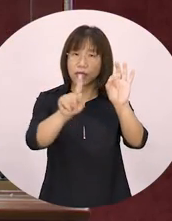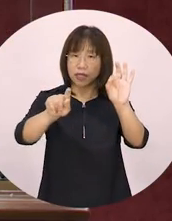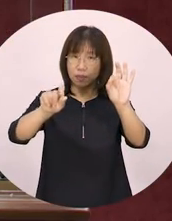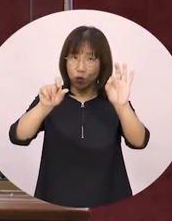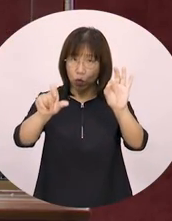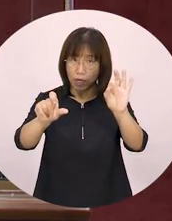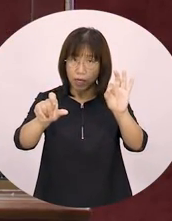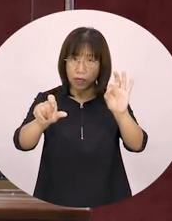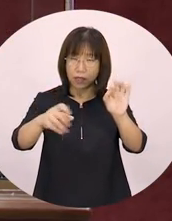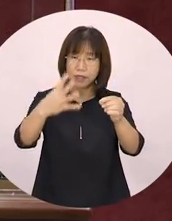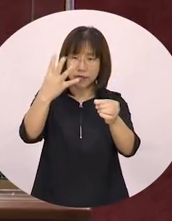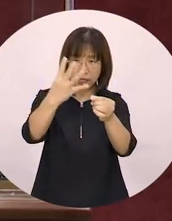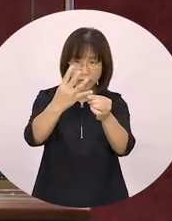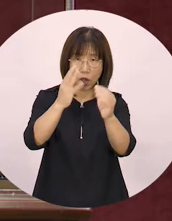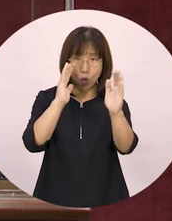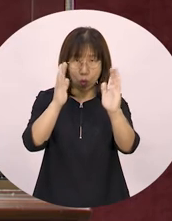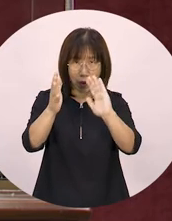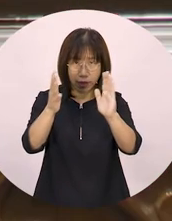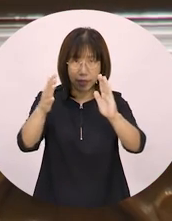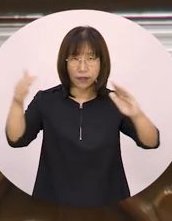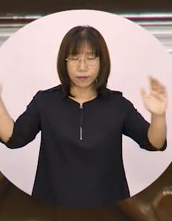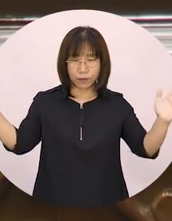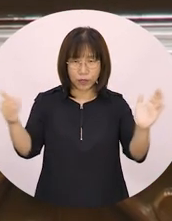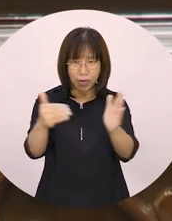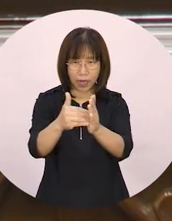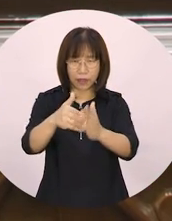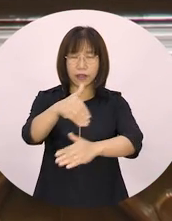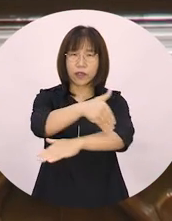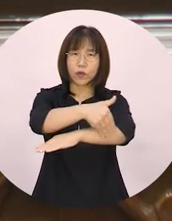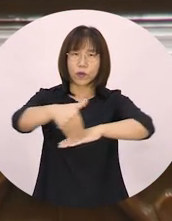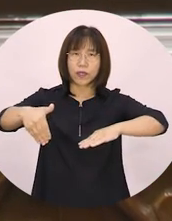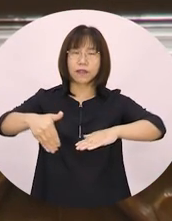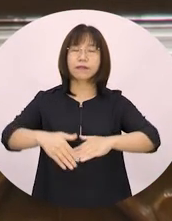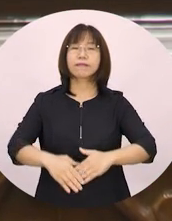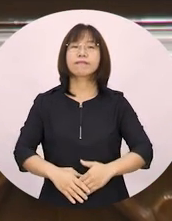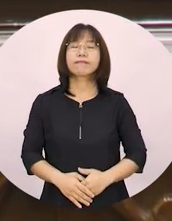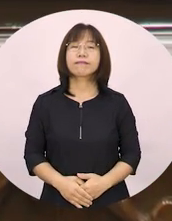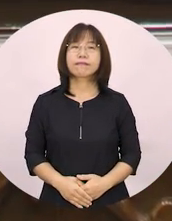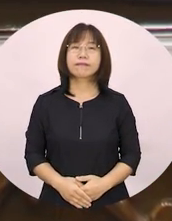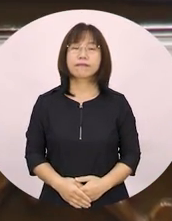15일 제 4차 본회의를 끝으로 마무리 될 예정입니다